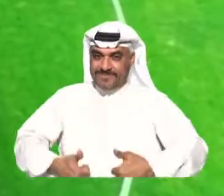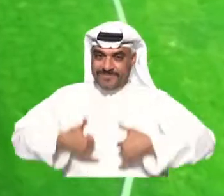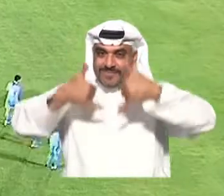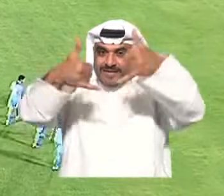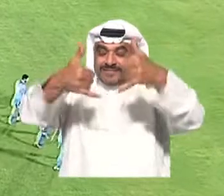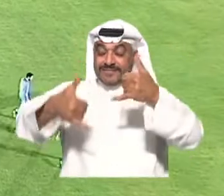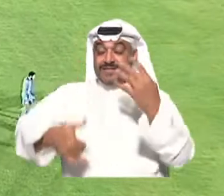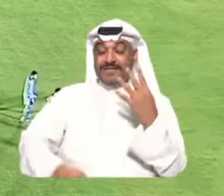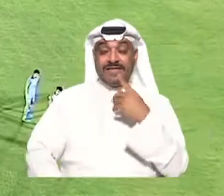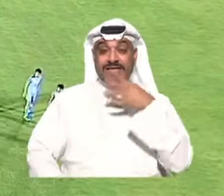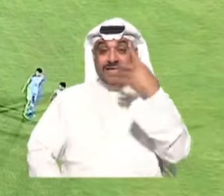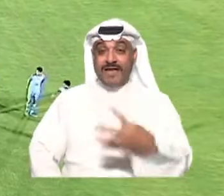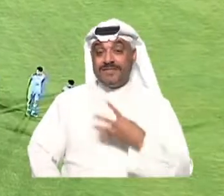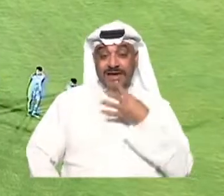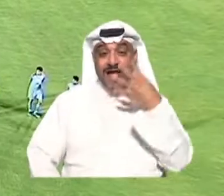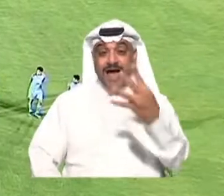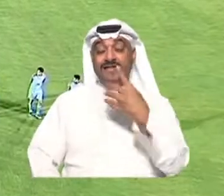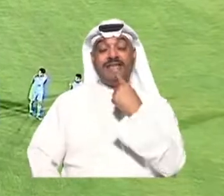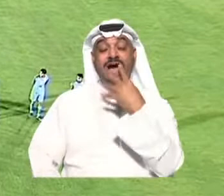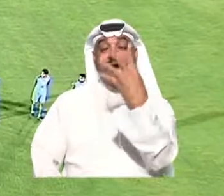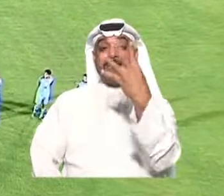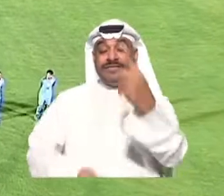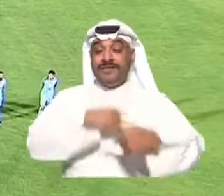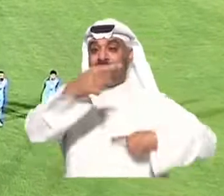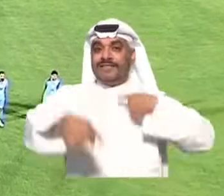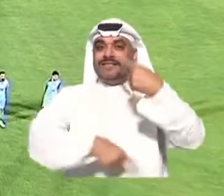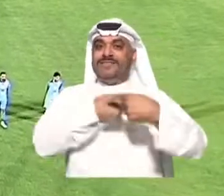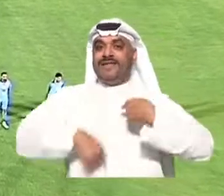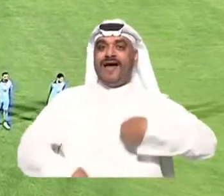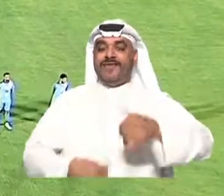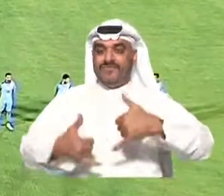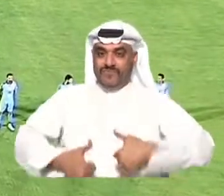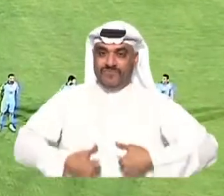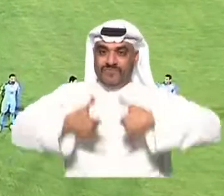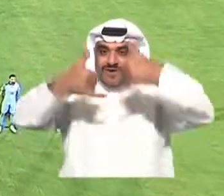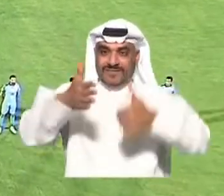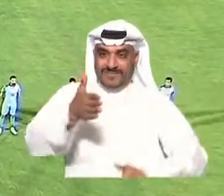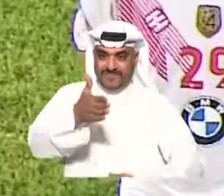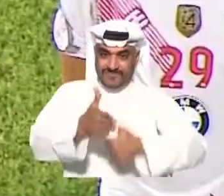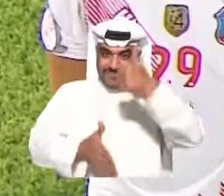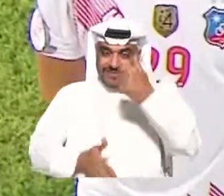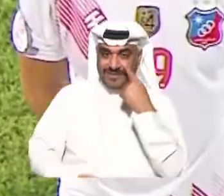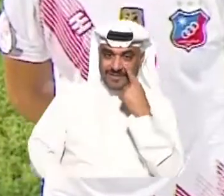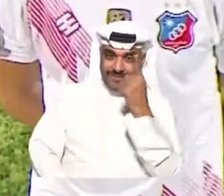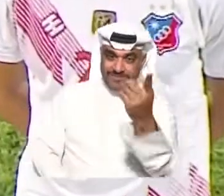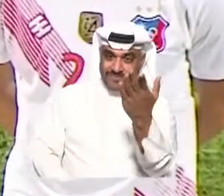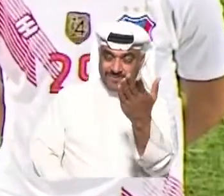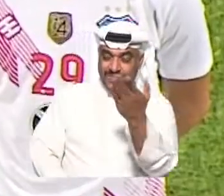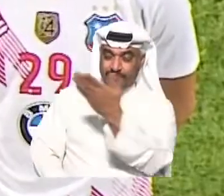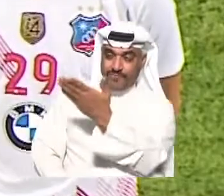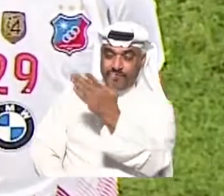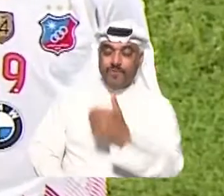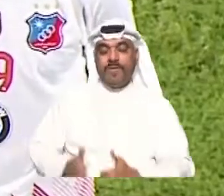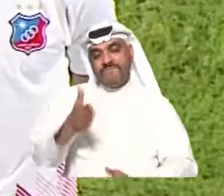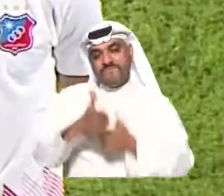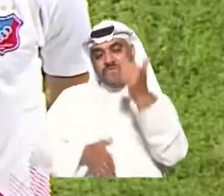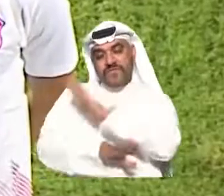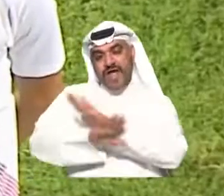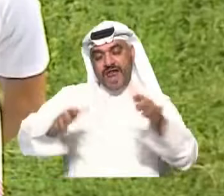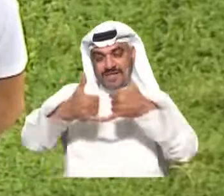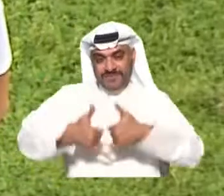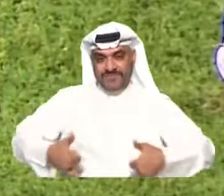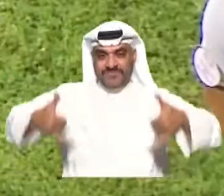على التوالي والسادسة عشرة في تاريخها الكتيبة الكويتاوية تتوج بلقب دوري STC